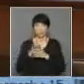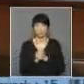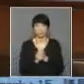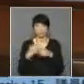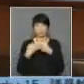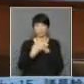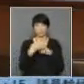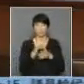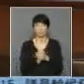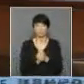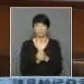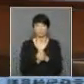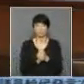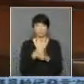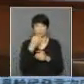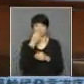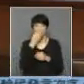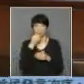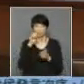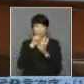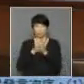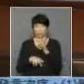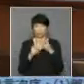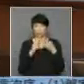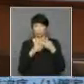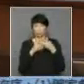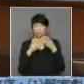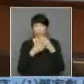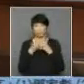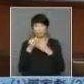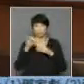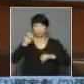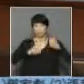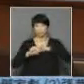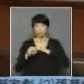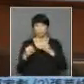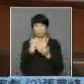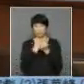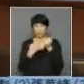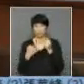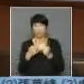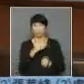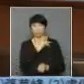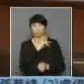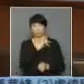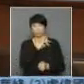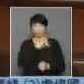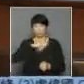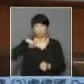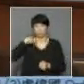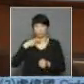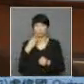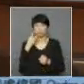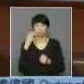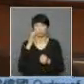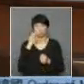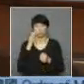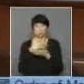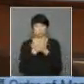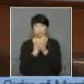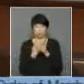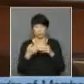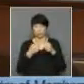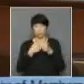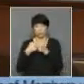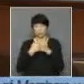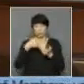三，香港缺乏工業和科技產業，令到香港和珠三角的互補性變弱，原有